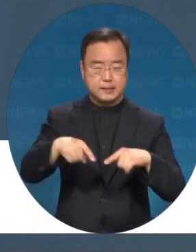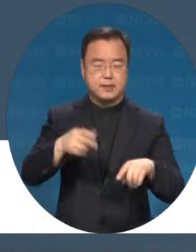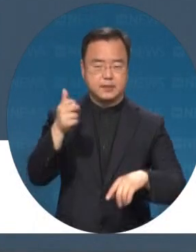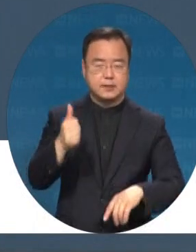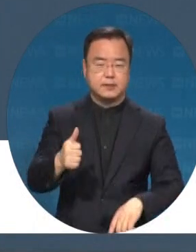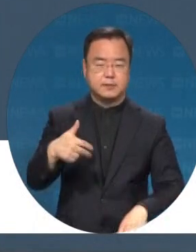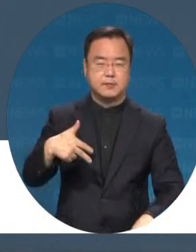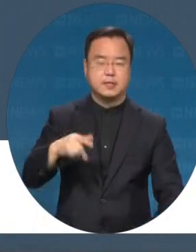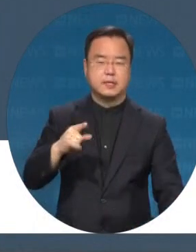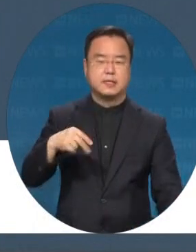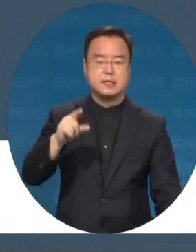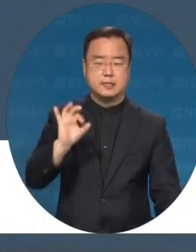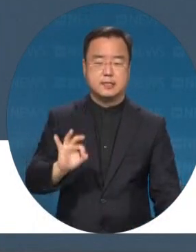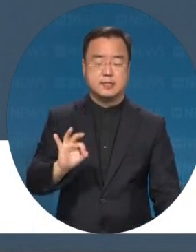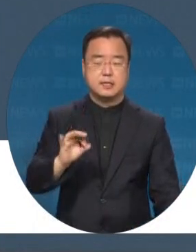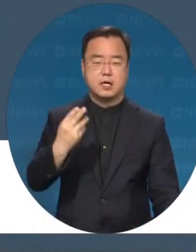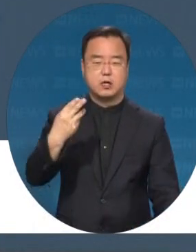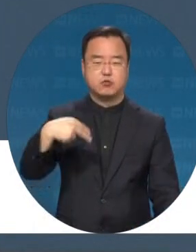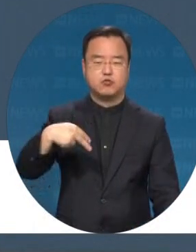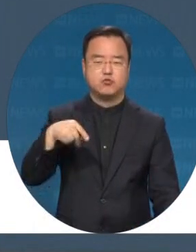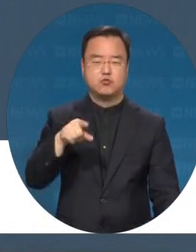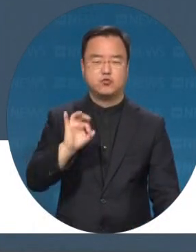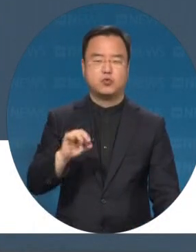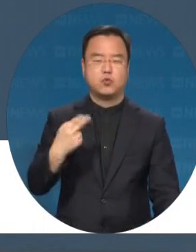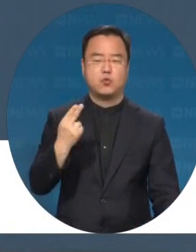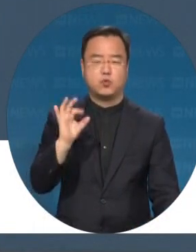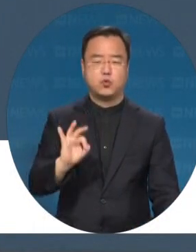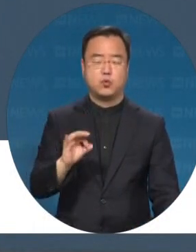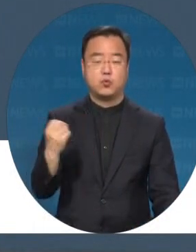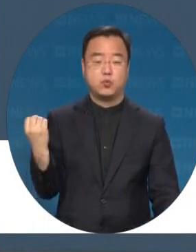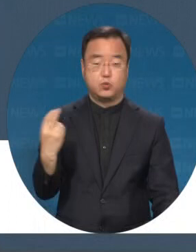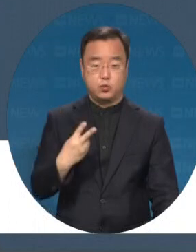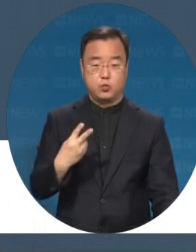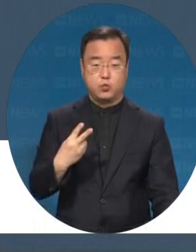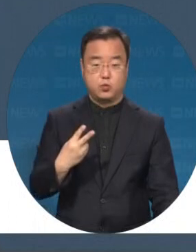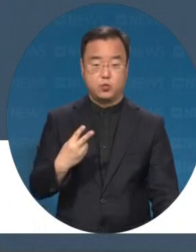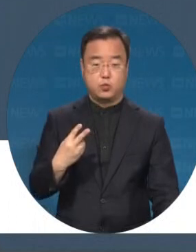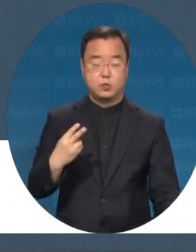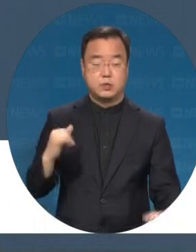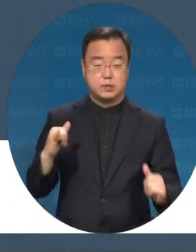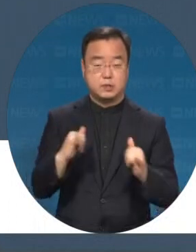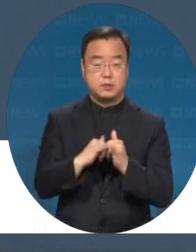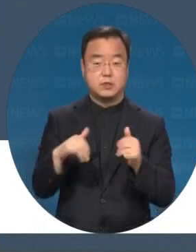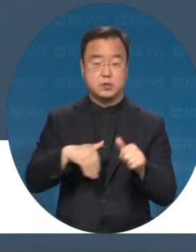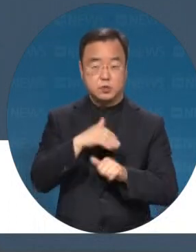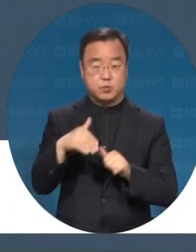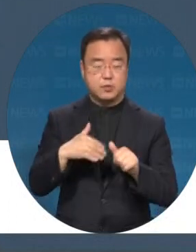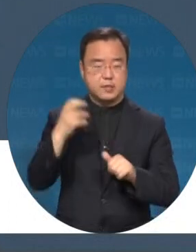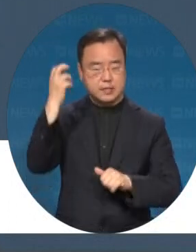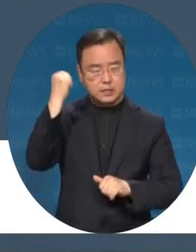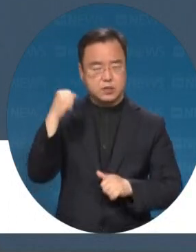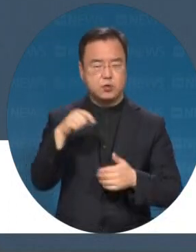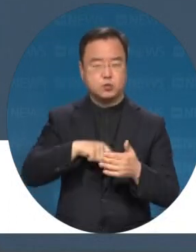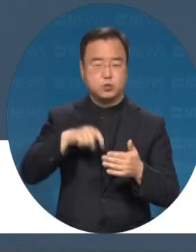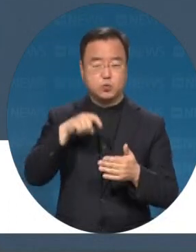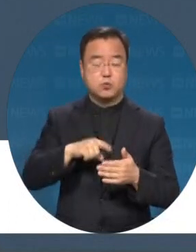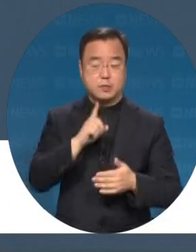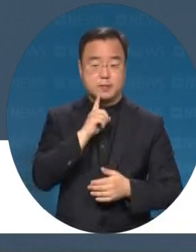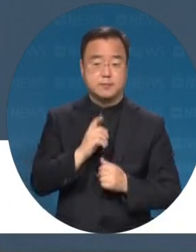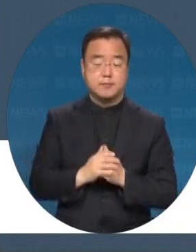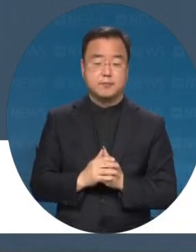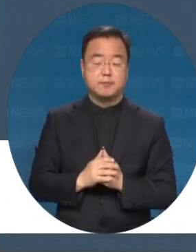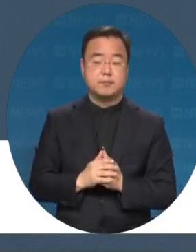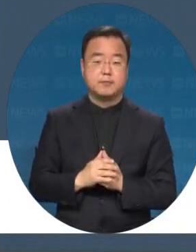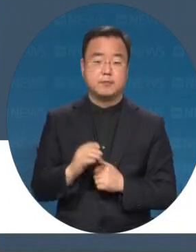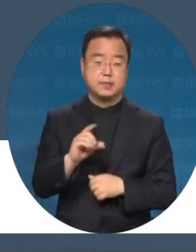그리고 그 부제로서 전장터에서 그리고 기억 속에서 그렇습니다이 본